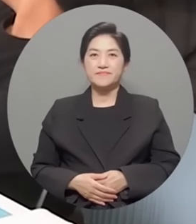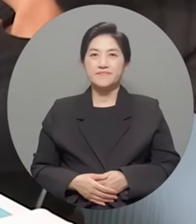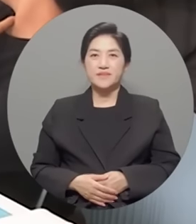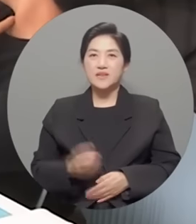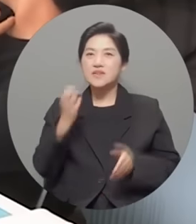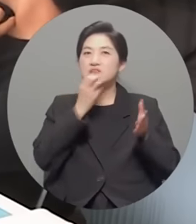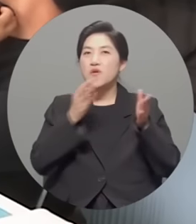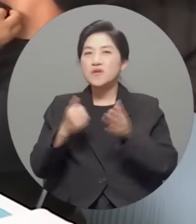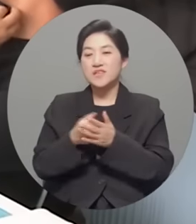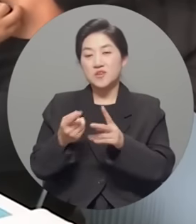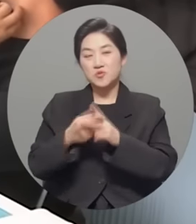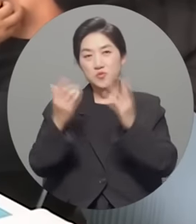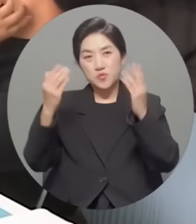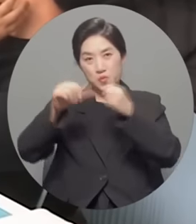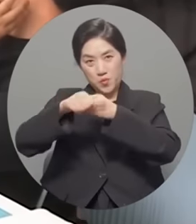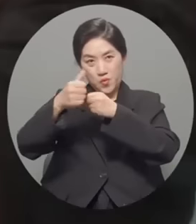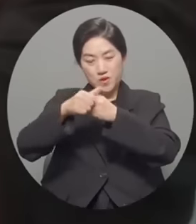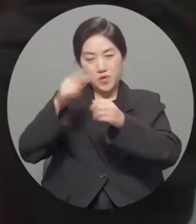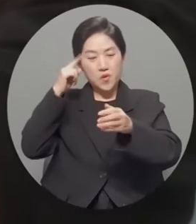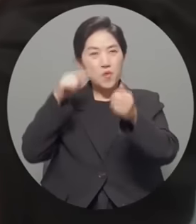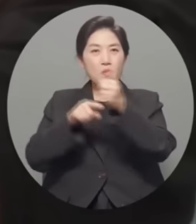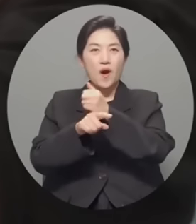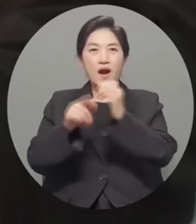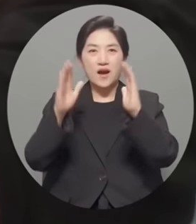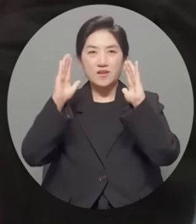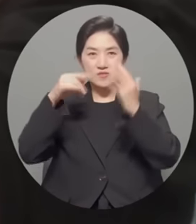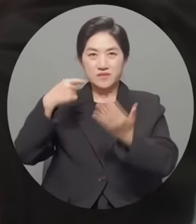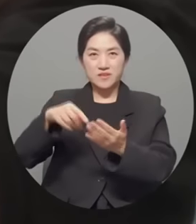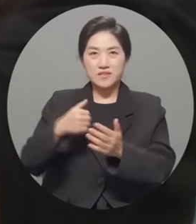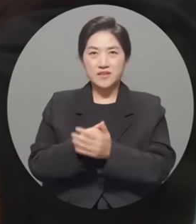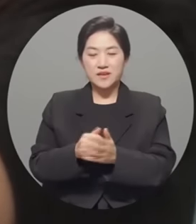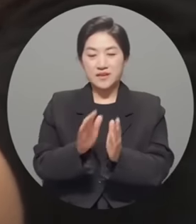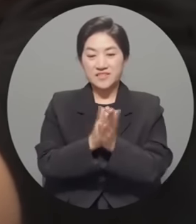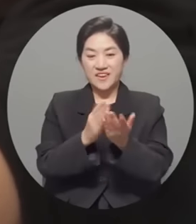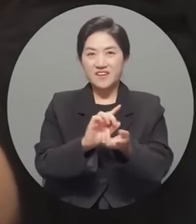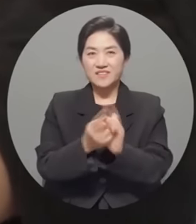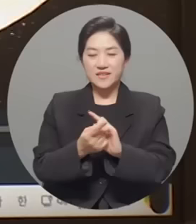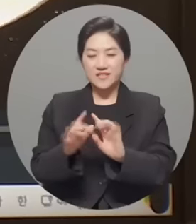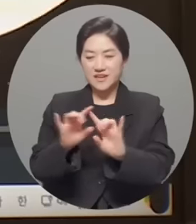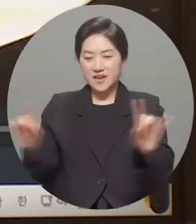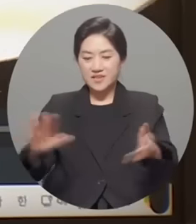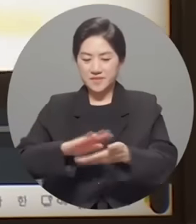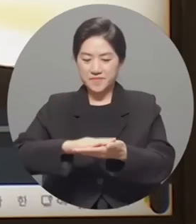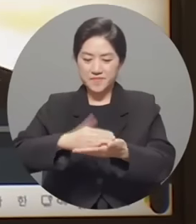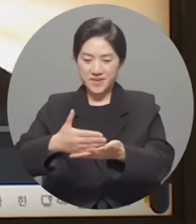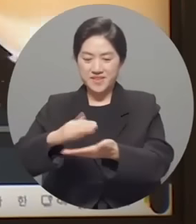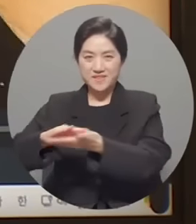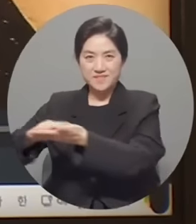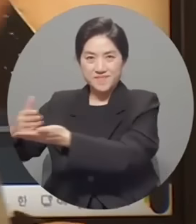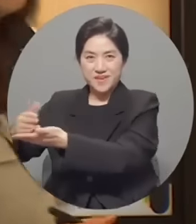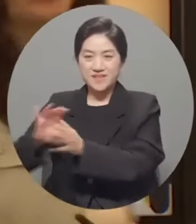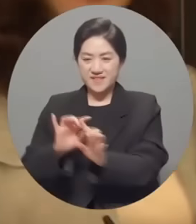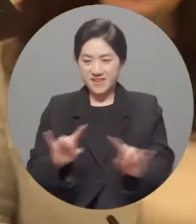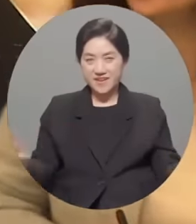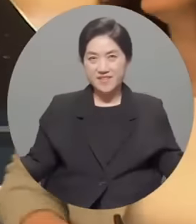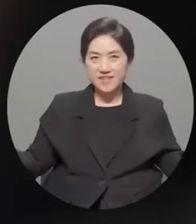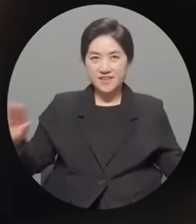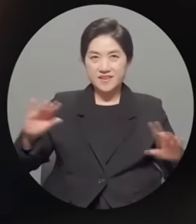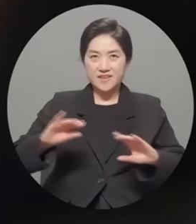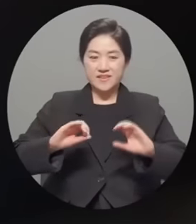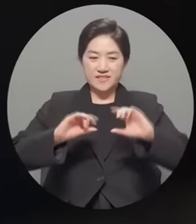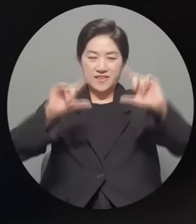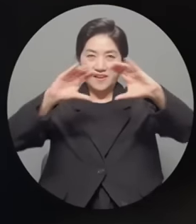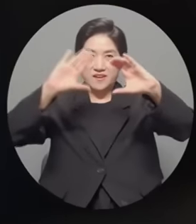경기도의 한 초등학교 5학년 과학 수업. 학생들은 교과서 대신 각자 작은 노트북을 펍니다. 태양계 행성이